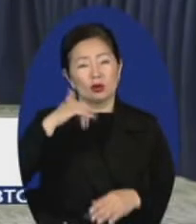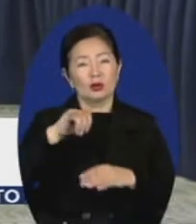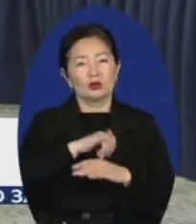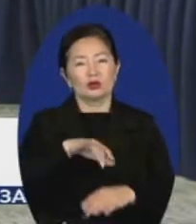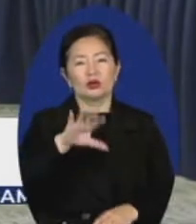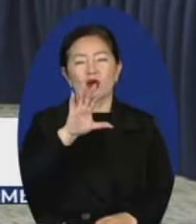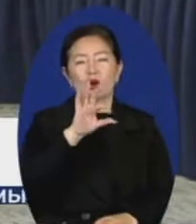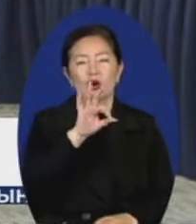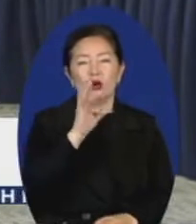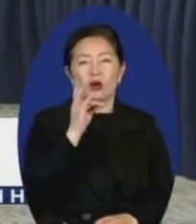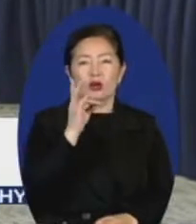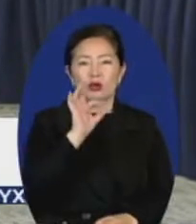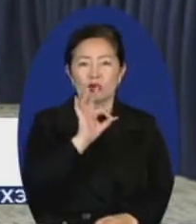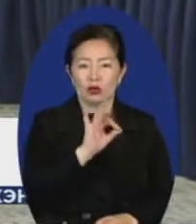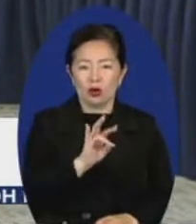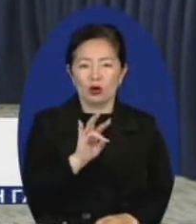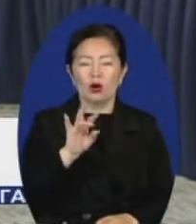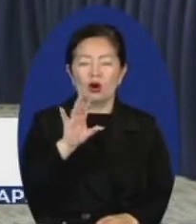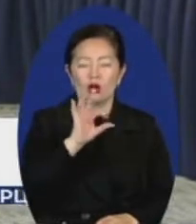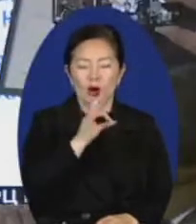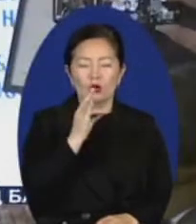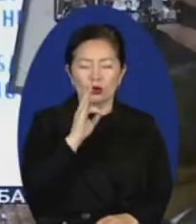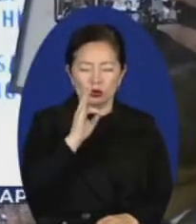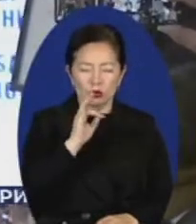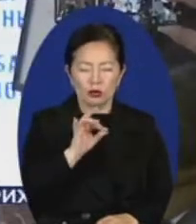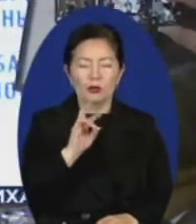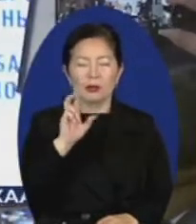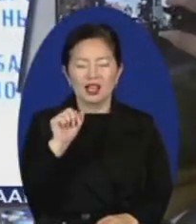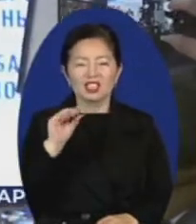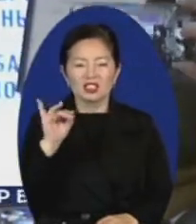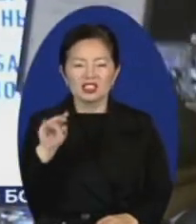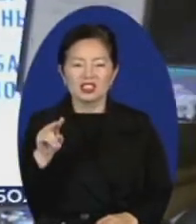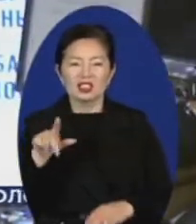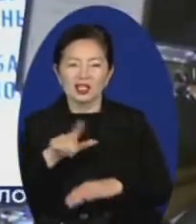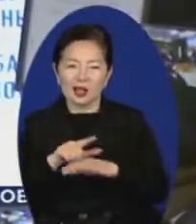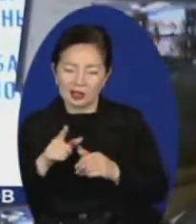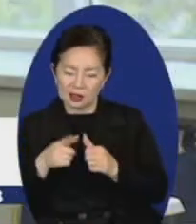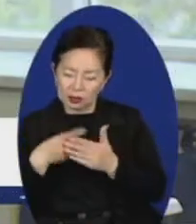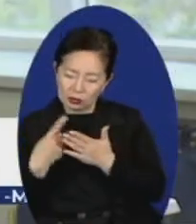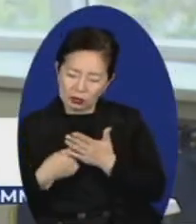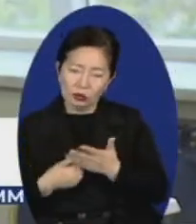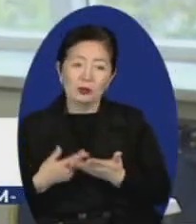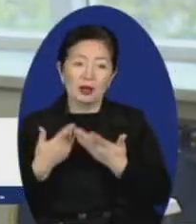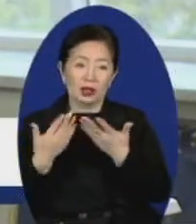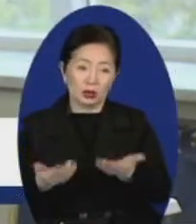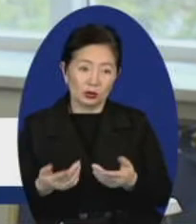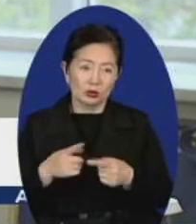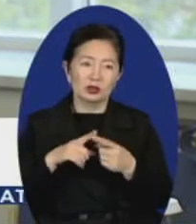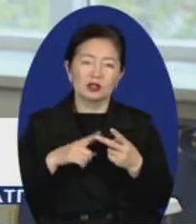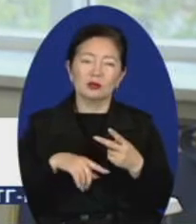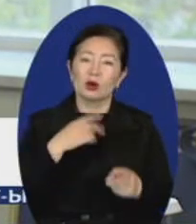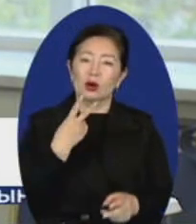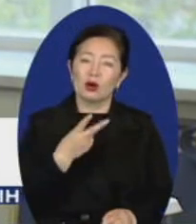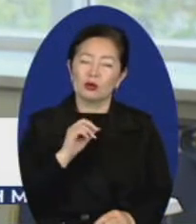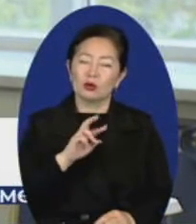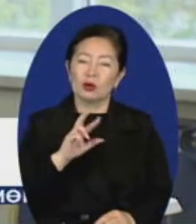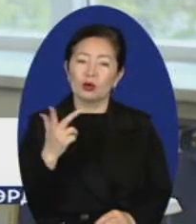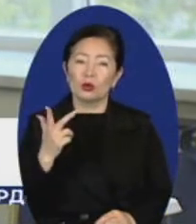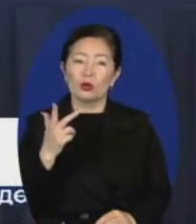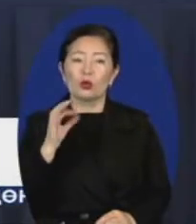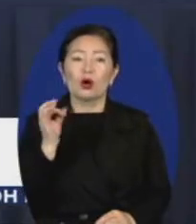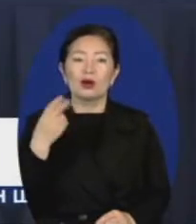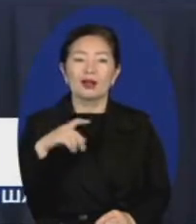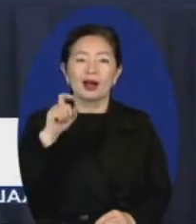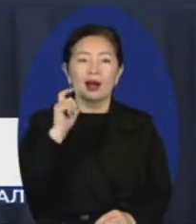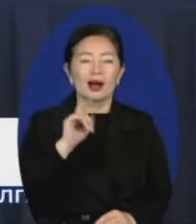Онон Балжийн байгалийн зохицолбор газрыг шин мандлын нөөц газрын хөтөлбөрт бүртгүүлэхээр материал өгсөн. Мөн 2023 онд хар ус